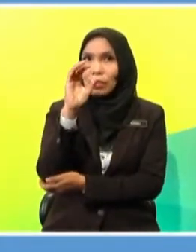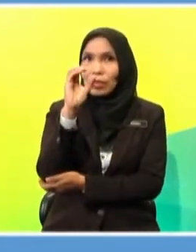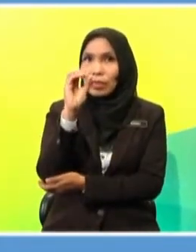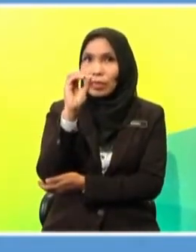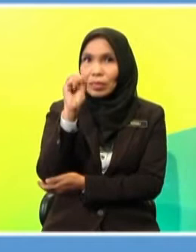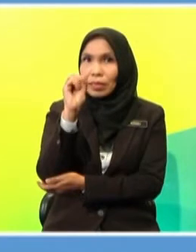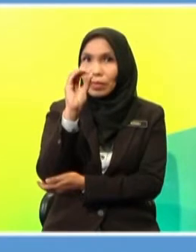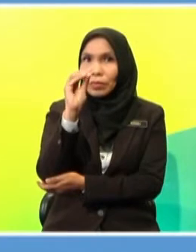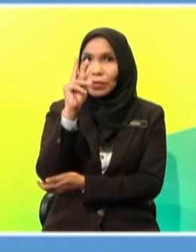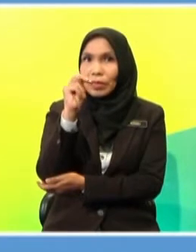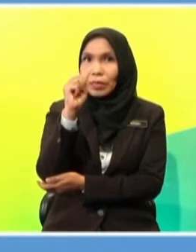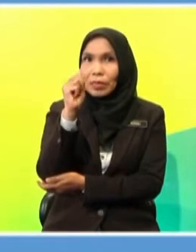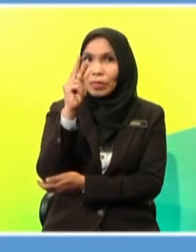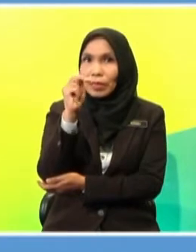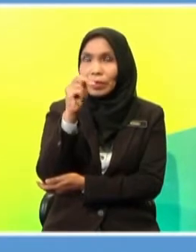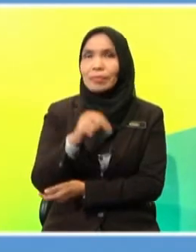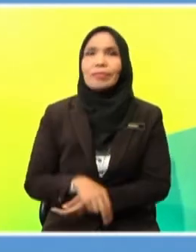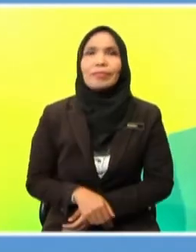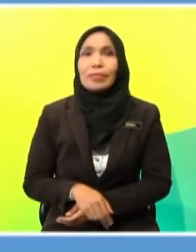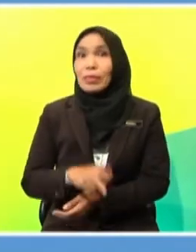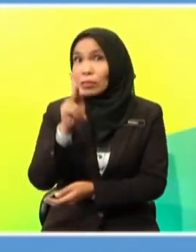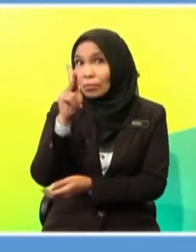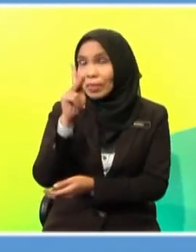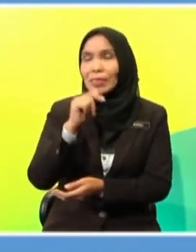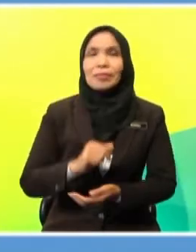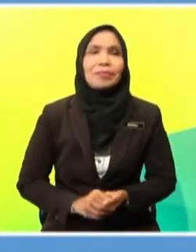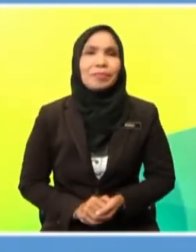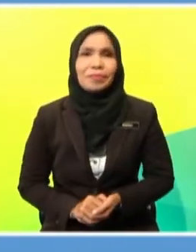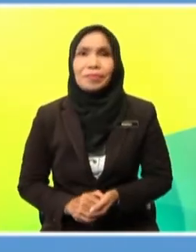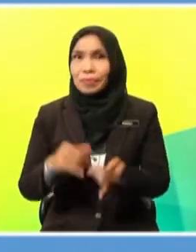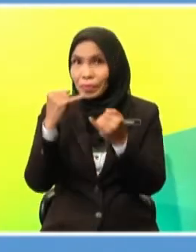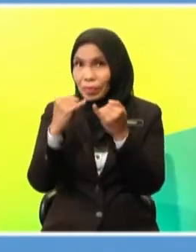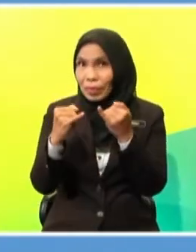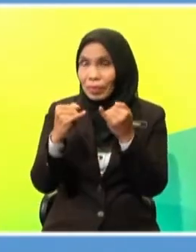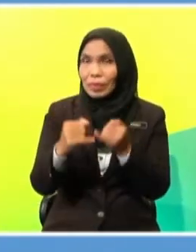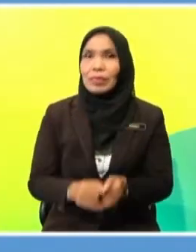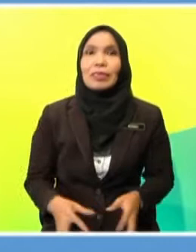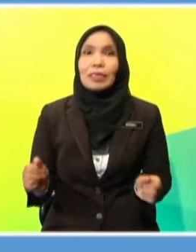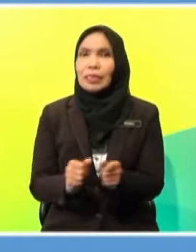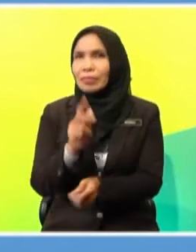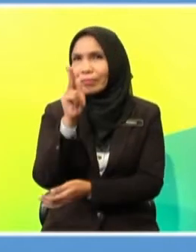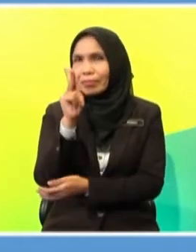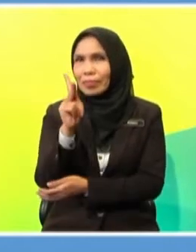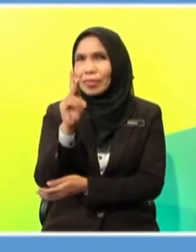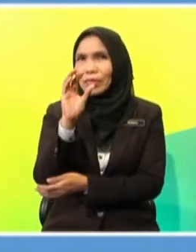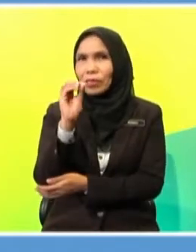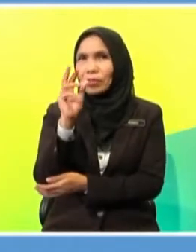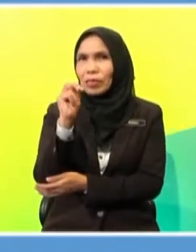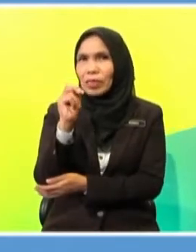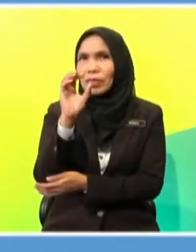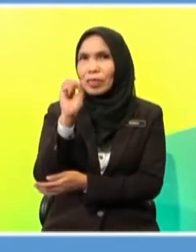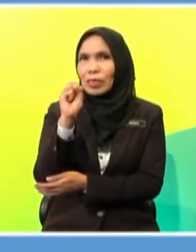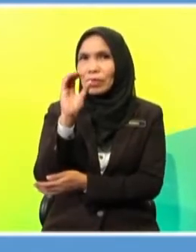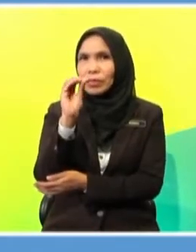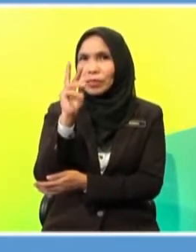suku kata tutup Yaelah suku kata yang diakhiri dengan huruf konsonan Maksudnya Kak jika